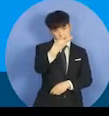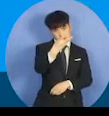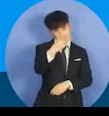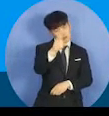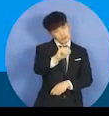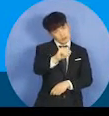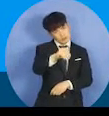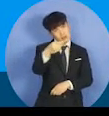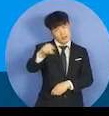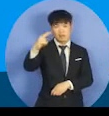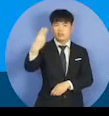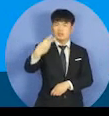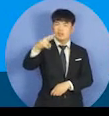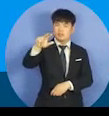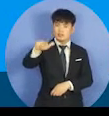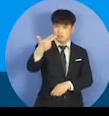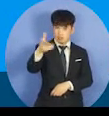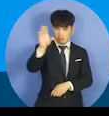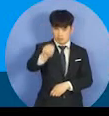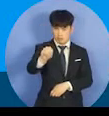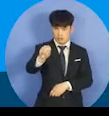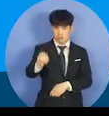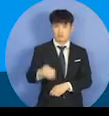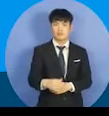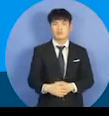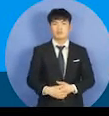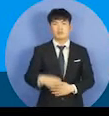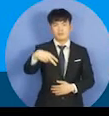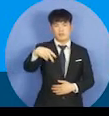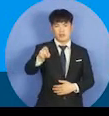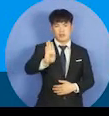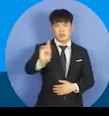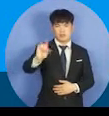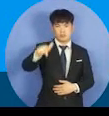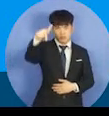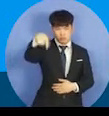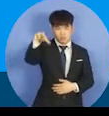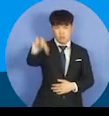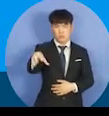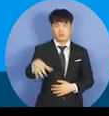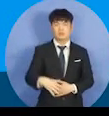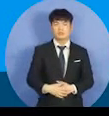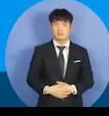원에서 2,700만 원이며 근무지는 천안시 서북구 성가업 세터길입니다.